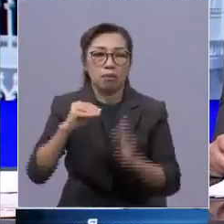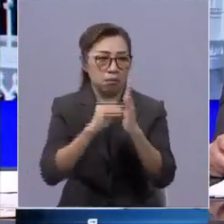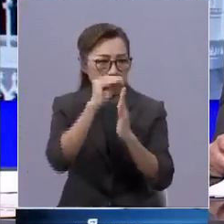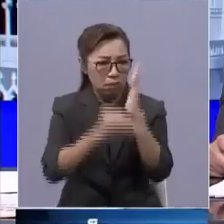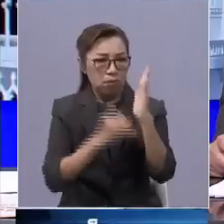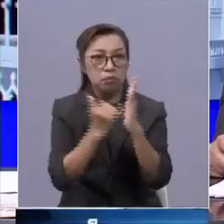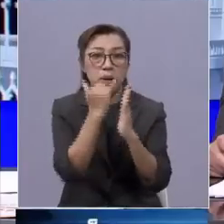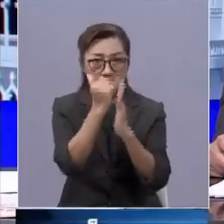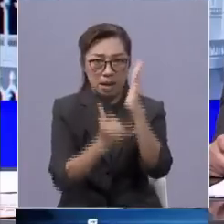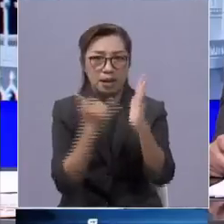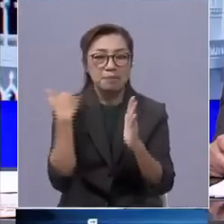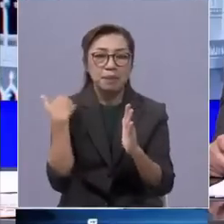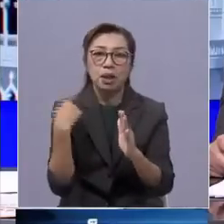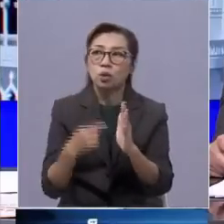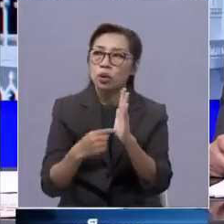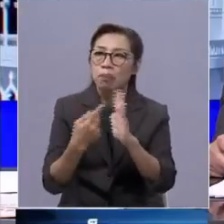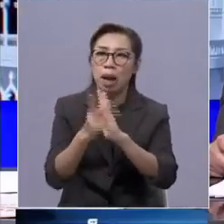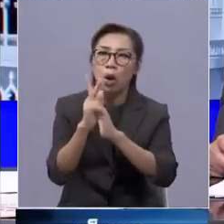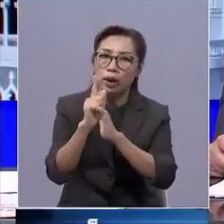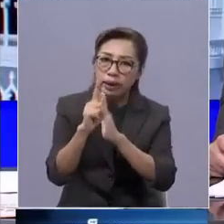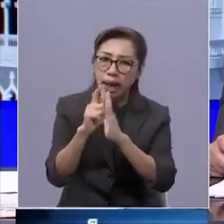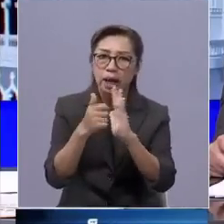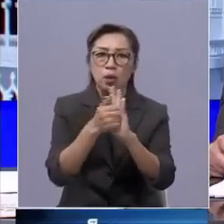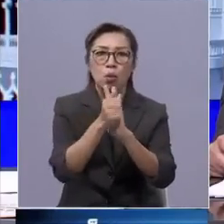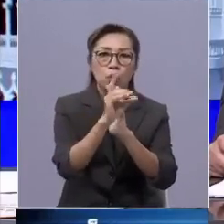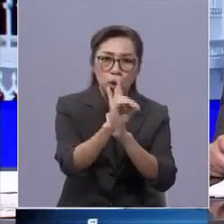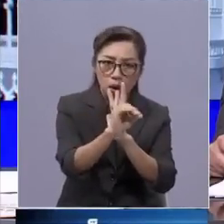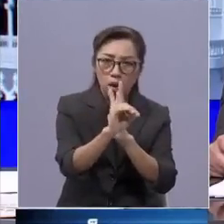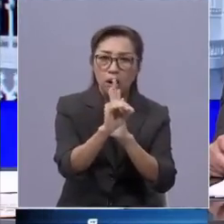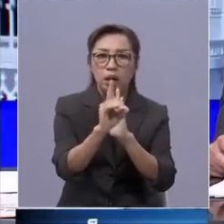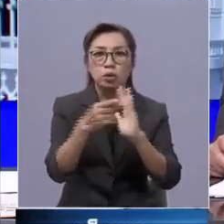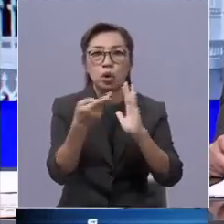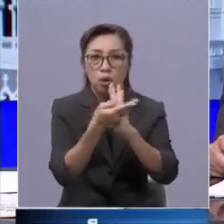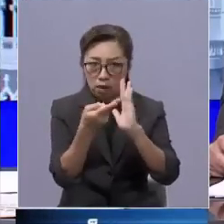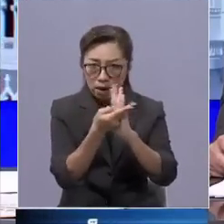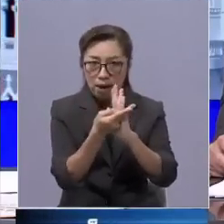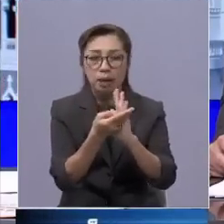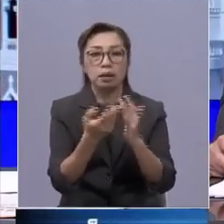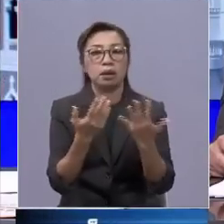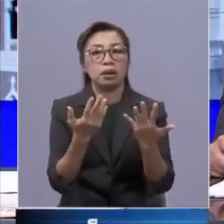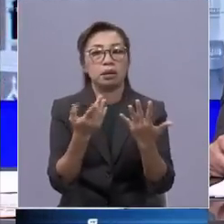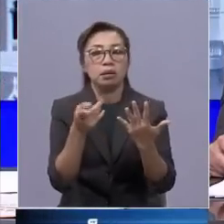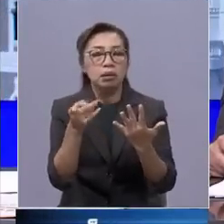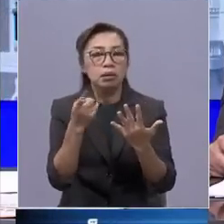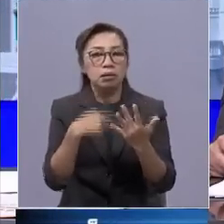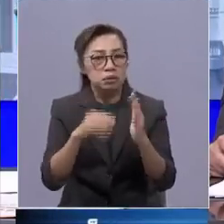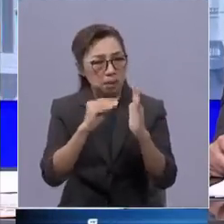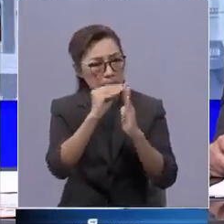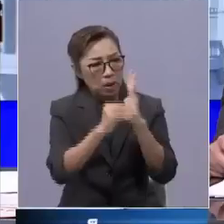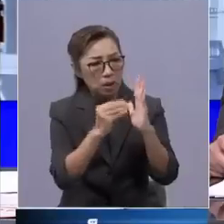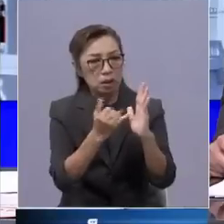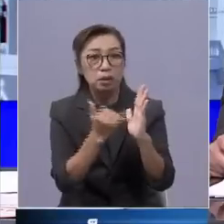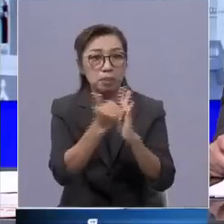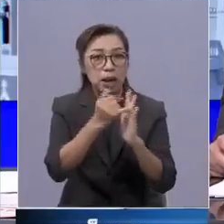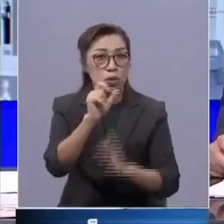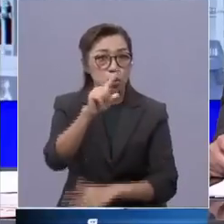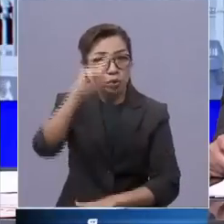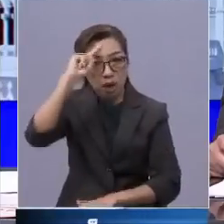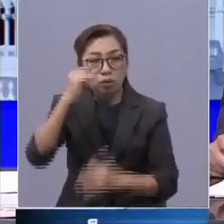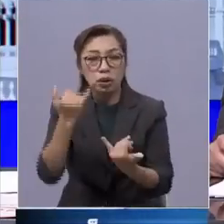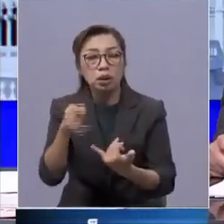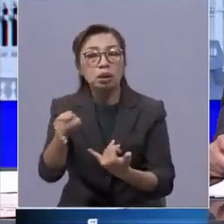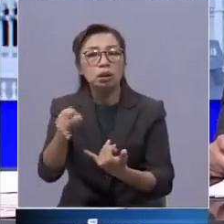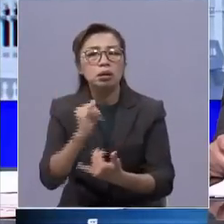ครับไล่ไปเลยครับทั้งขอนแก่นอุดรแล้วก็หนองคายด้วยนะครับความเคลื่อนไหวที่จะไปต่างจังหวัดในช่วงวันศุกร์วันเสาร์นี้เนี่ย